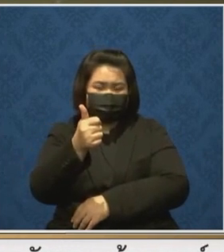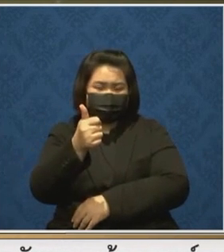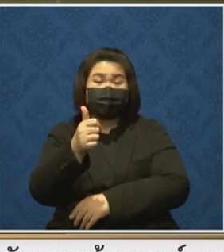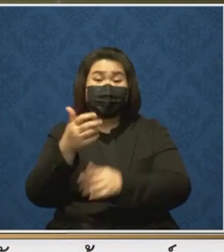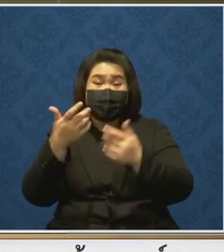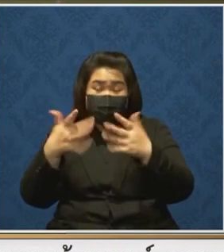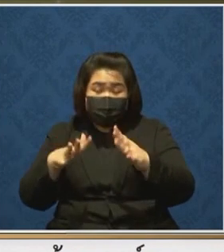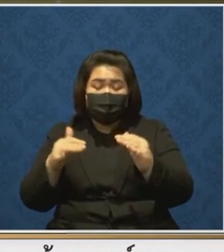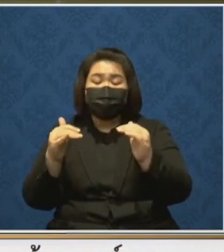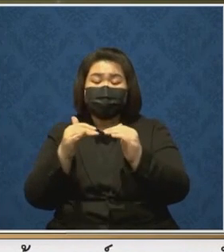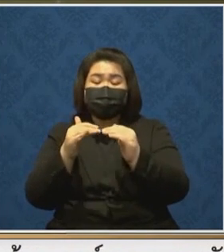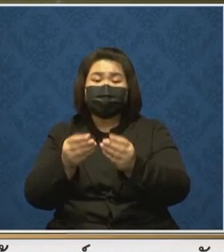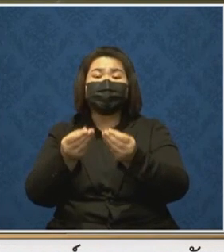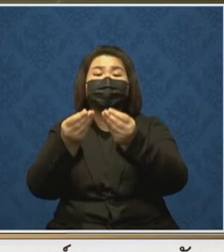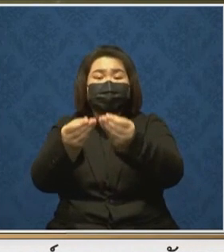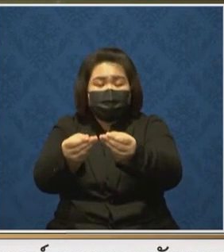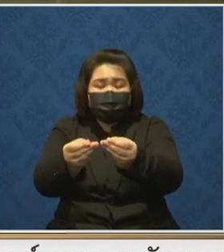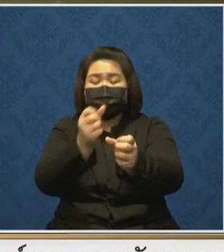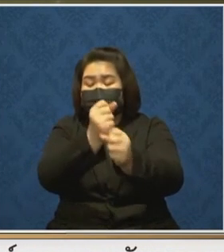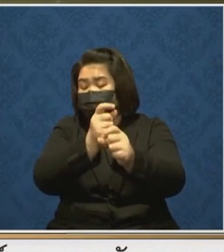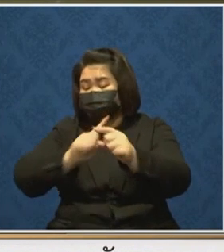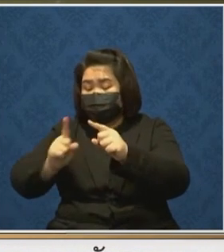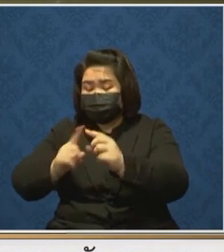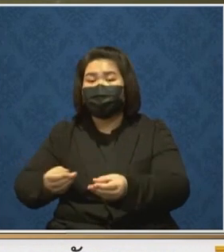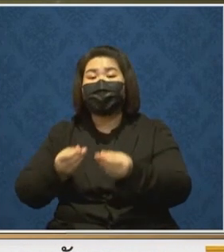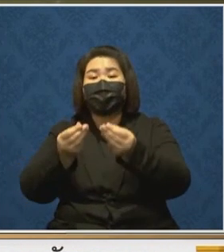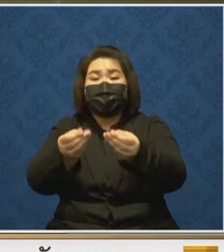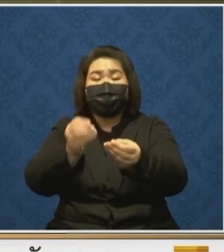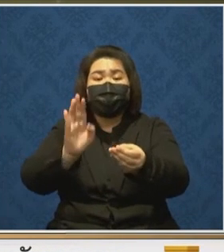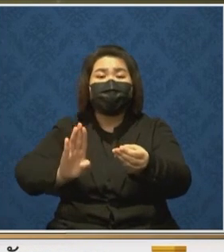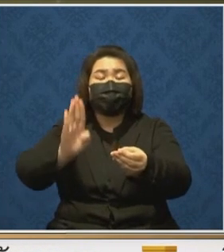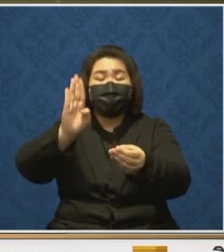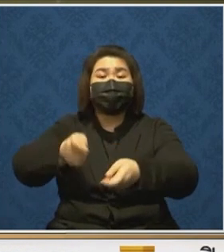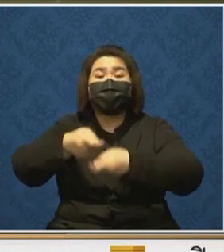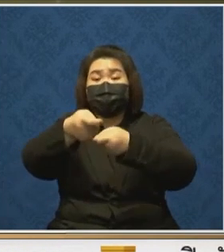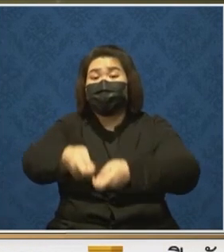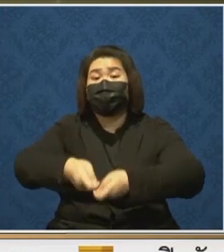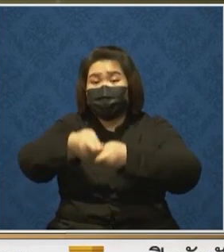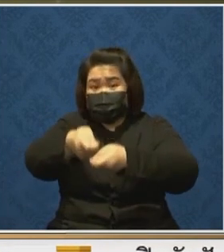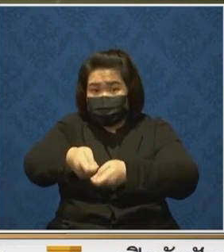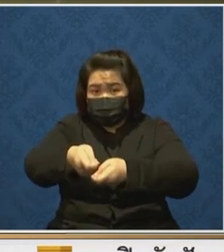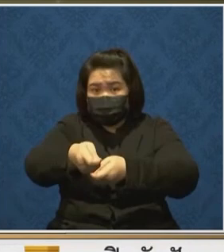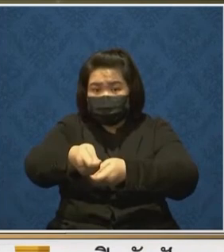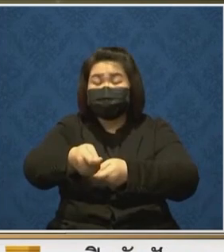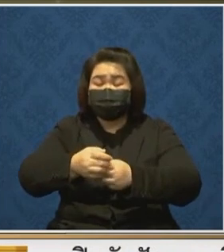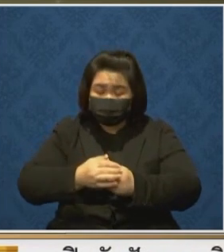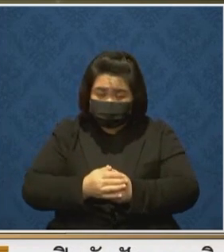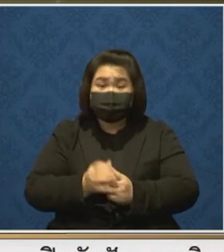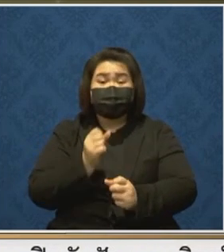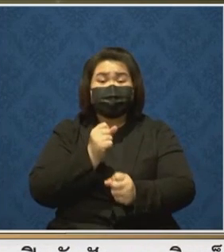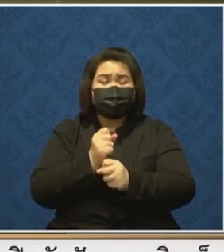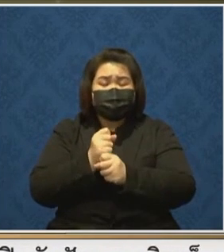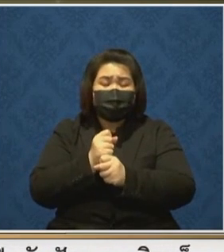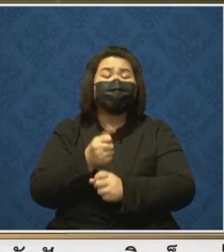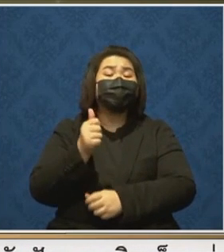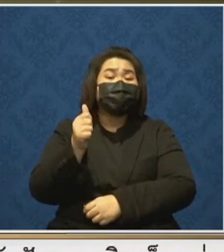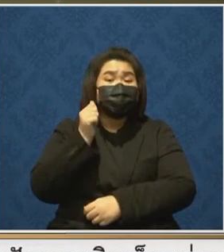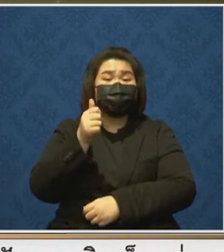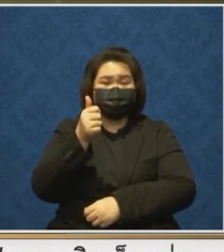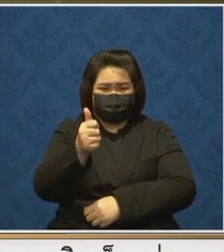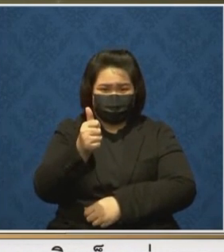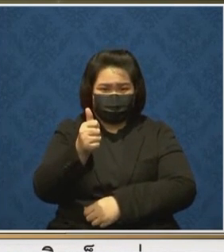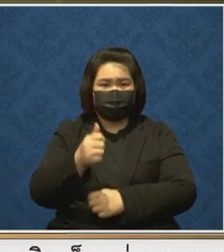นการคืน 10 และประโยชต่ ๆ ทั้งหมดให้พดประกอบการ รวมทั้งบริษัทอัการาให้กลบไปสู่ฐานะเดิม